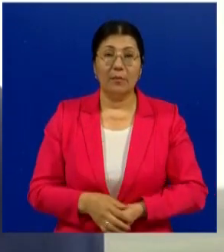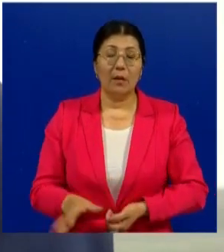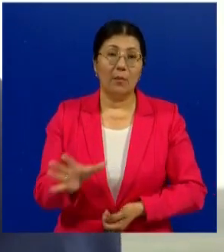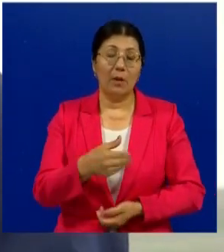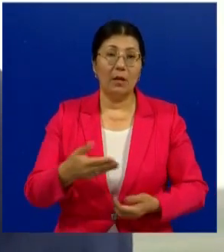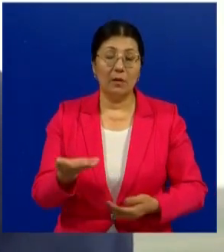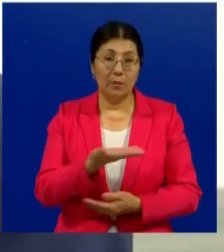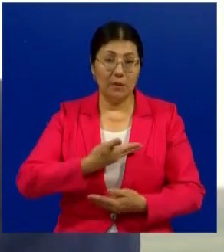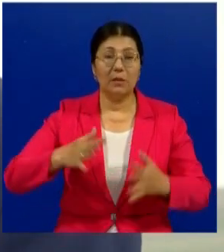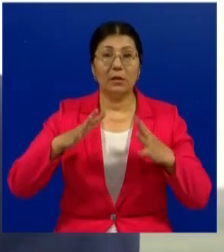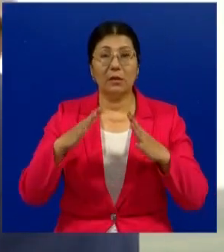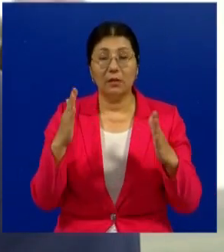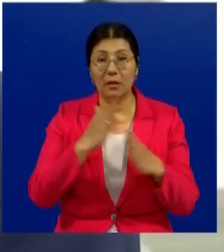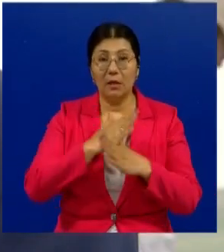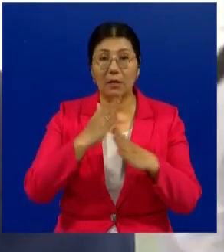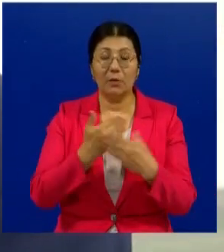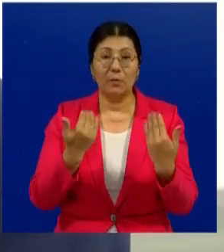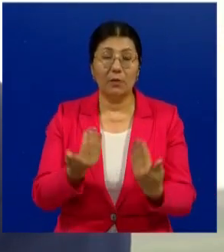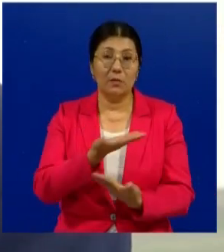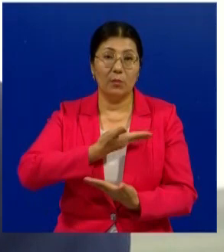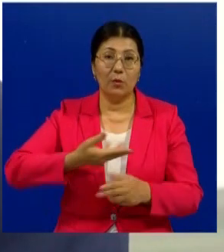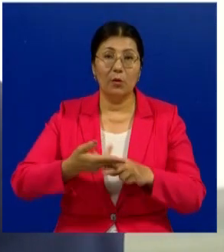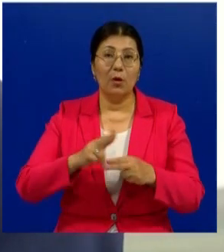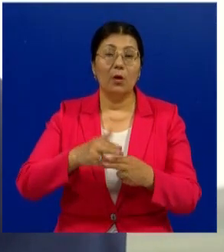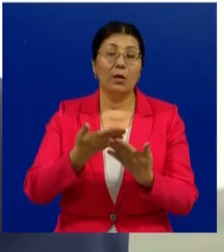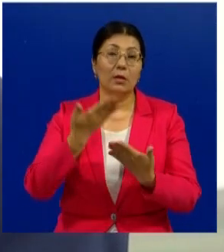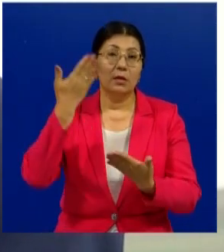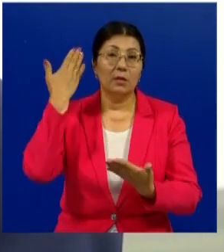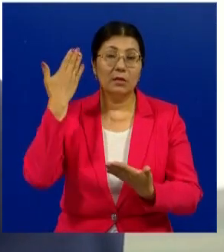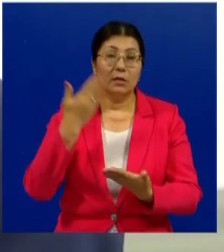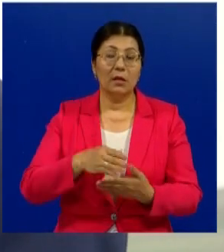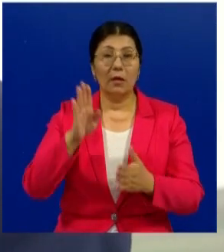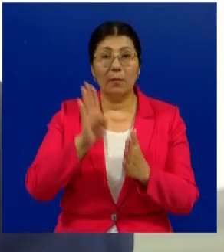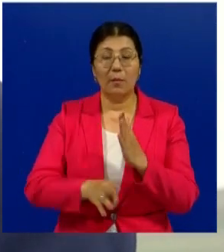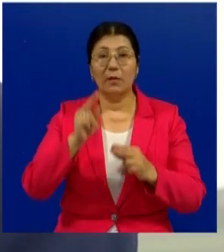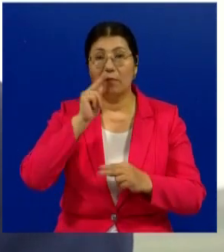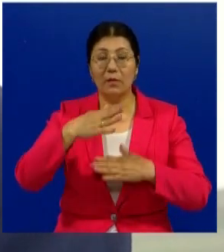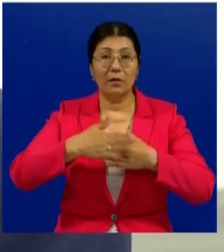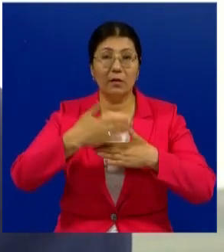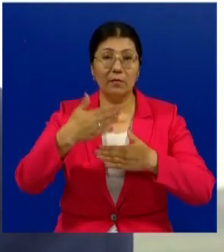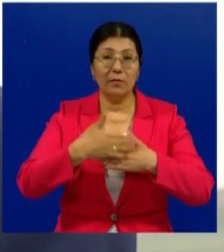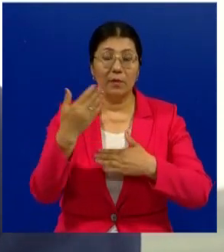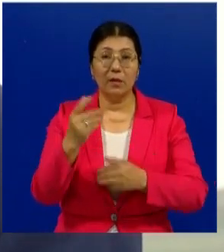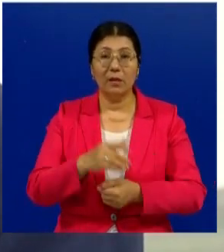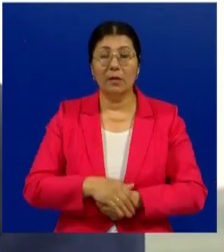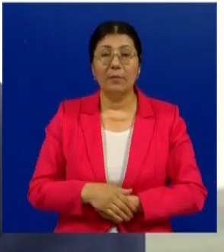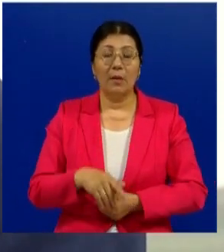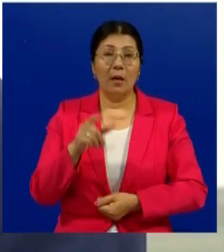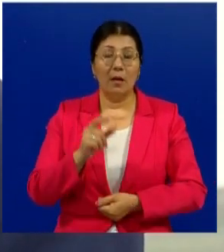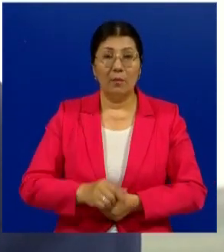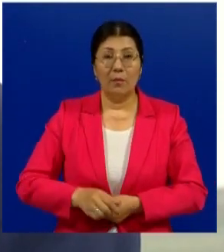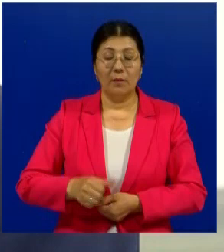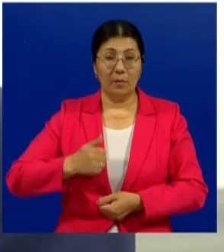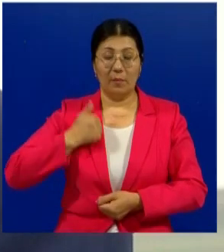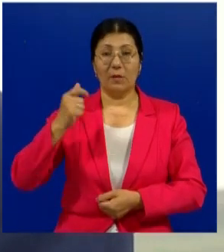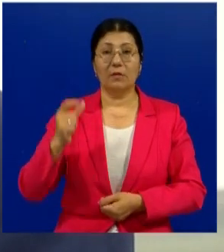тағдыры. Біз бүгін сол кешегі жазықсыз құрбан болған, шейіт болған ұлдарымыз бен